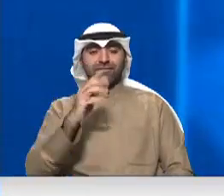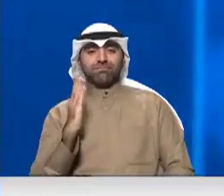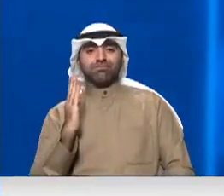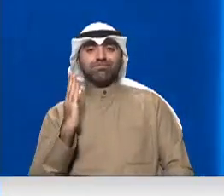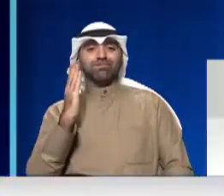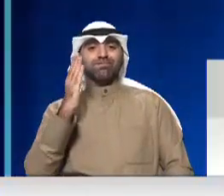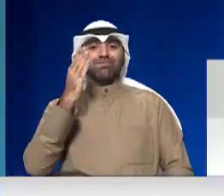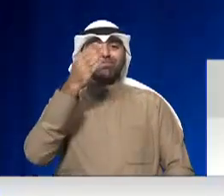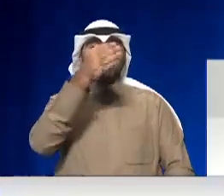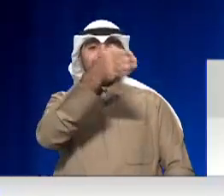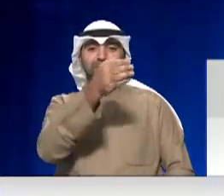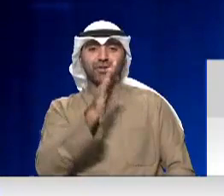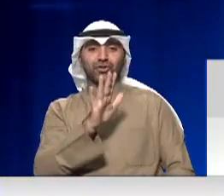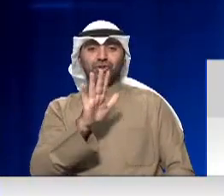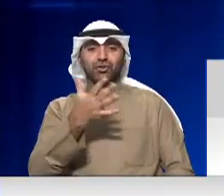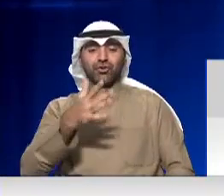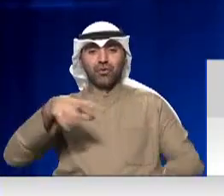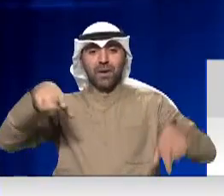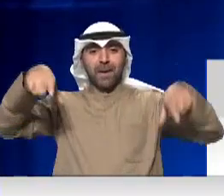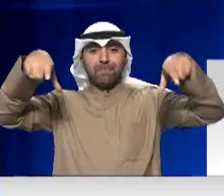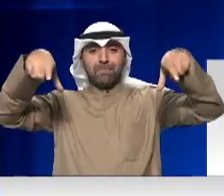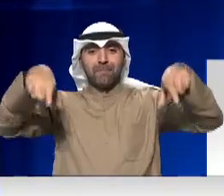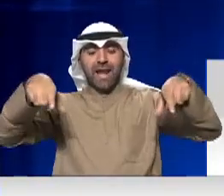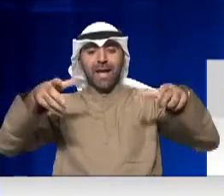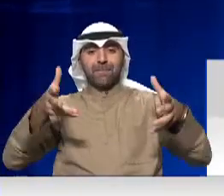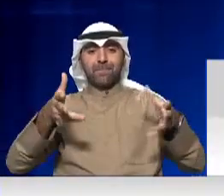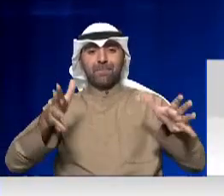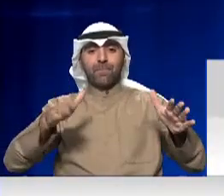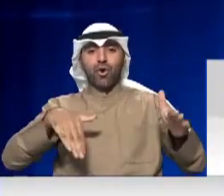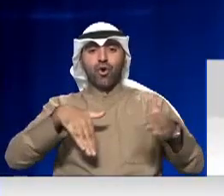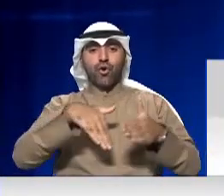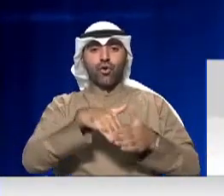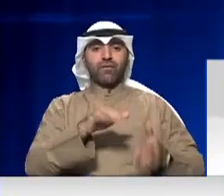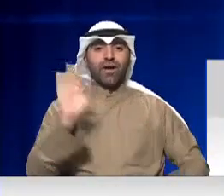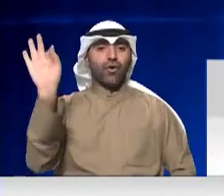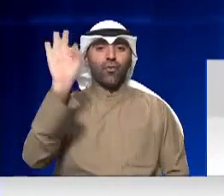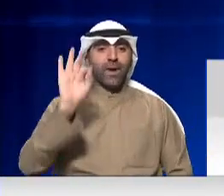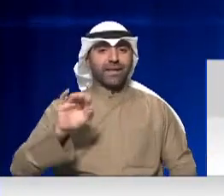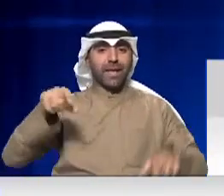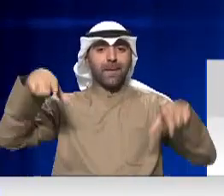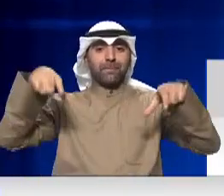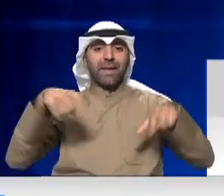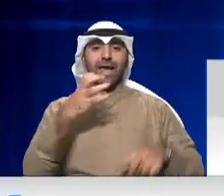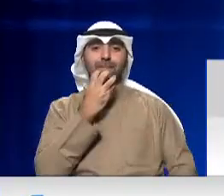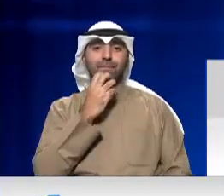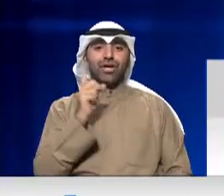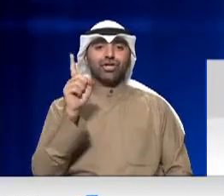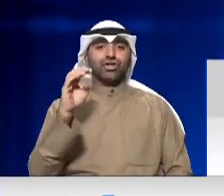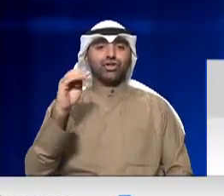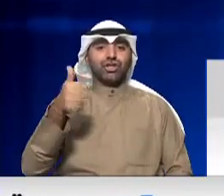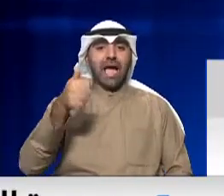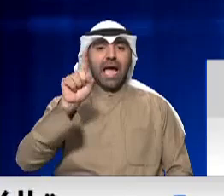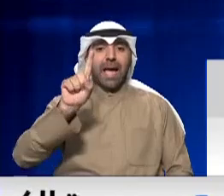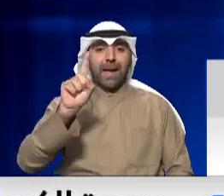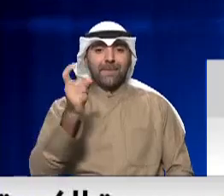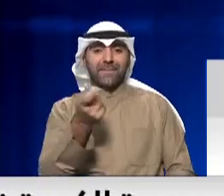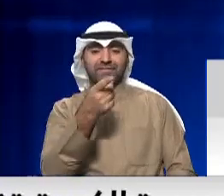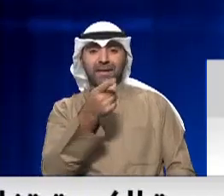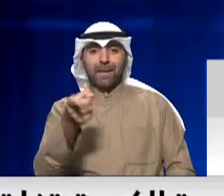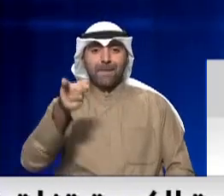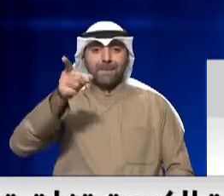الله، والتي ستقام في تمام الساعة 6 من مساء يوم غد الاثنين 15 من رجب لعام